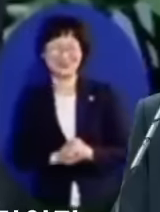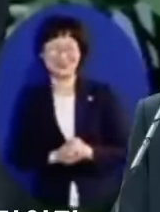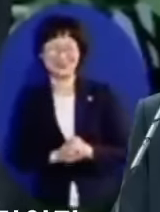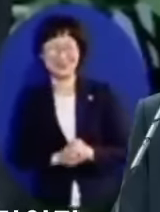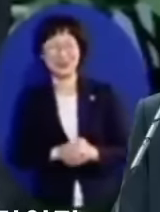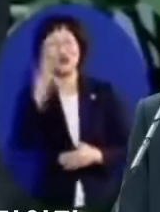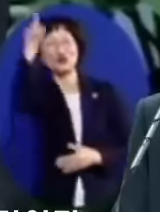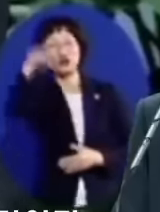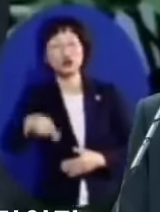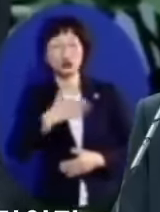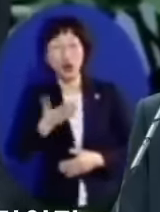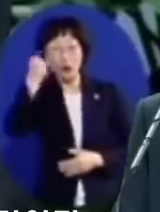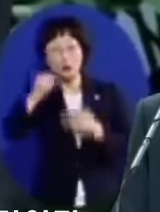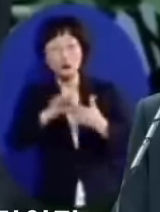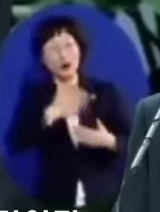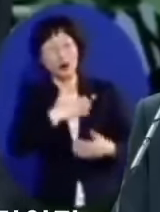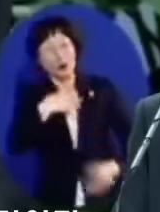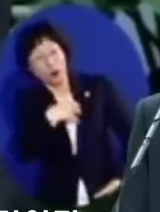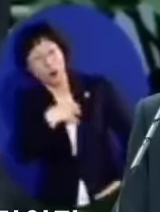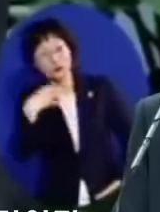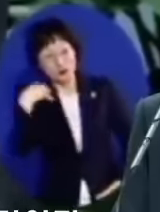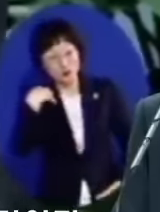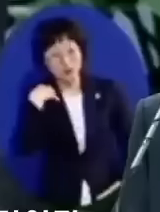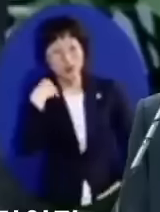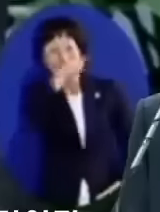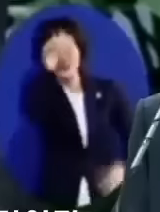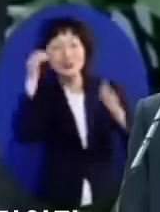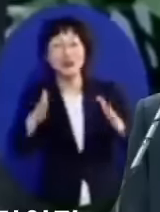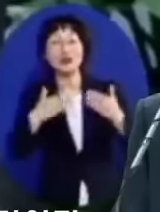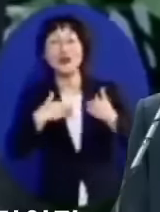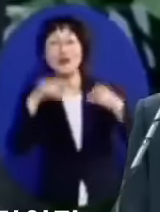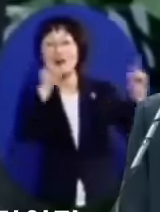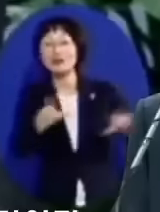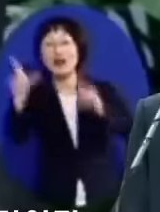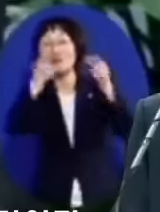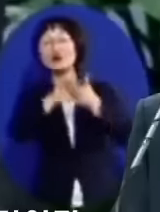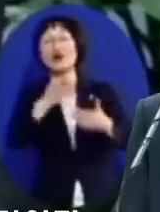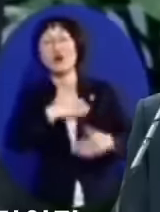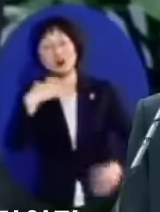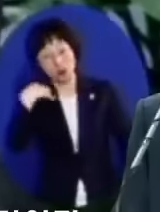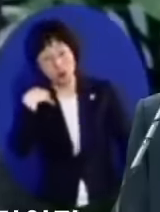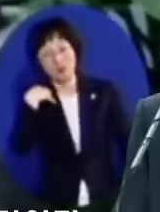우주가 내 것이면 내가 걱정해야 돼요. 인생이 내 삶이면 내가 걱정해야 돼요.